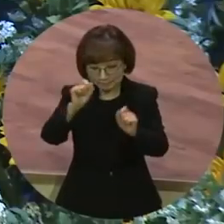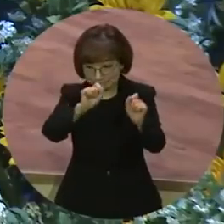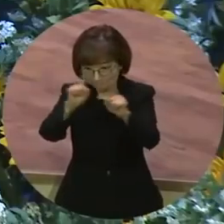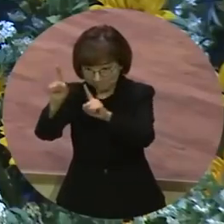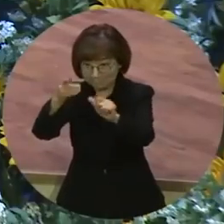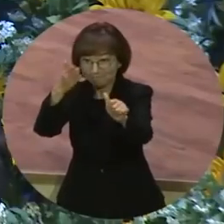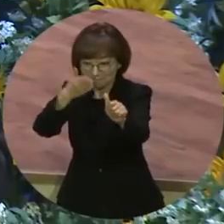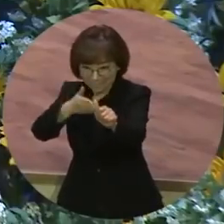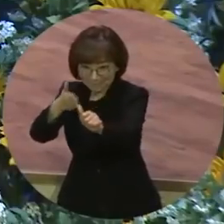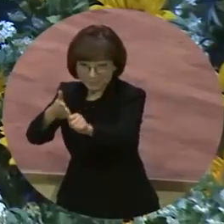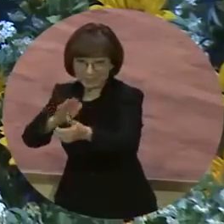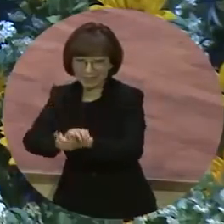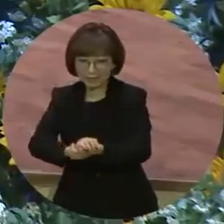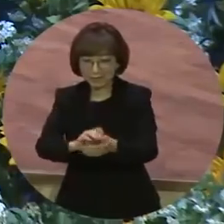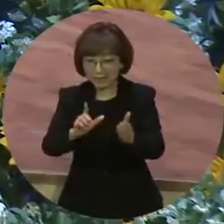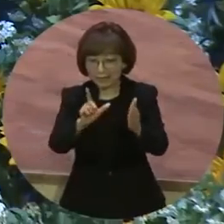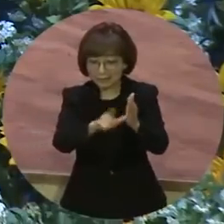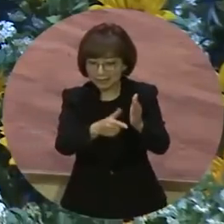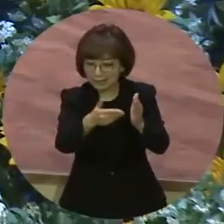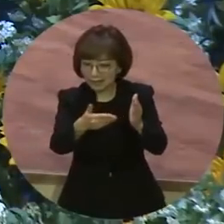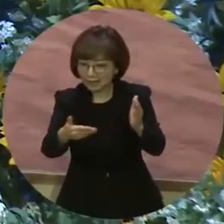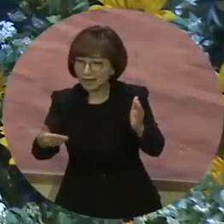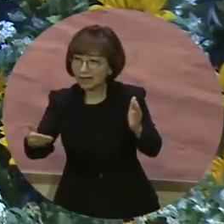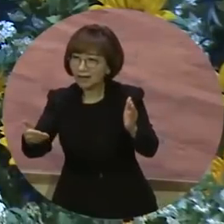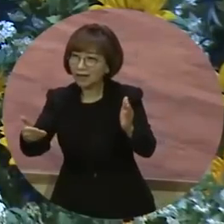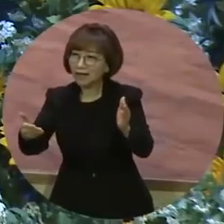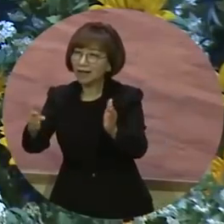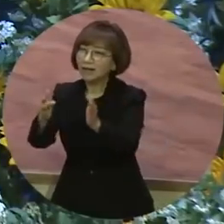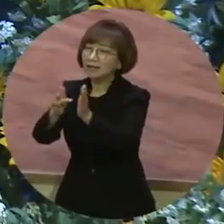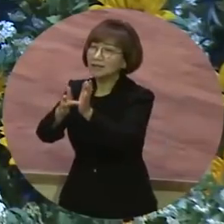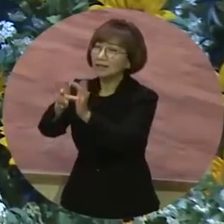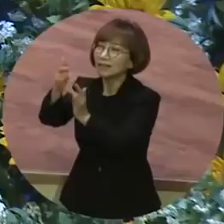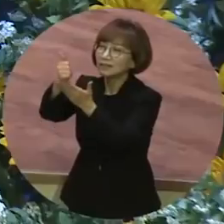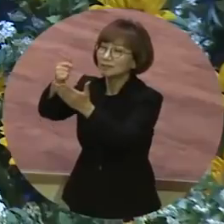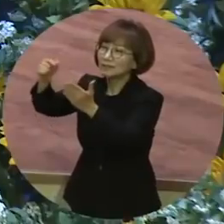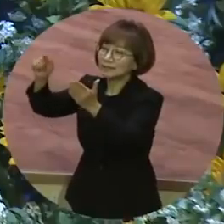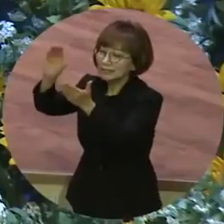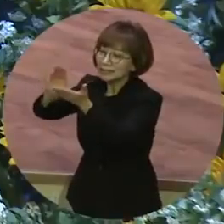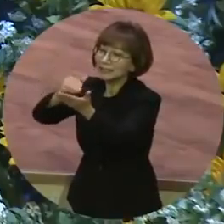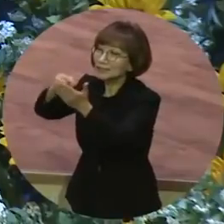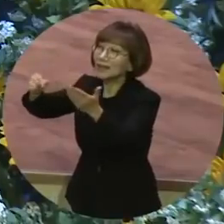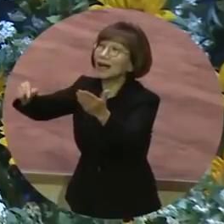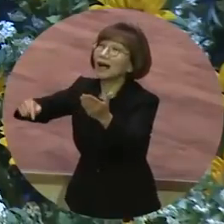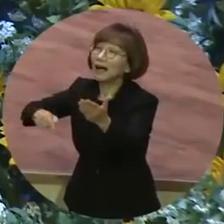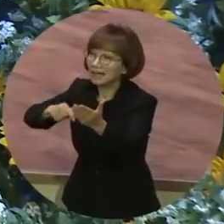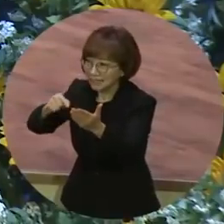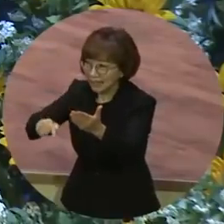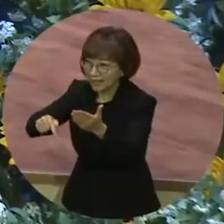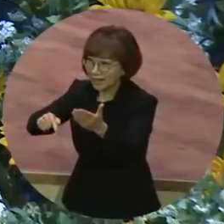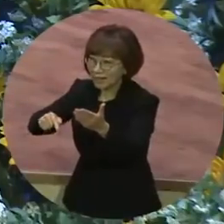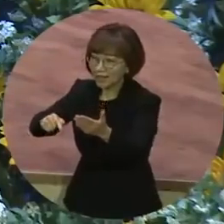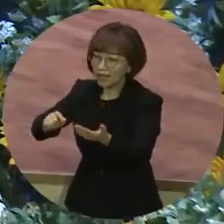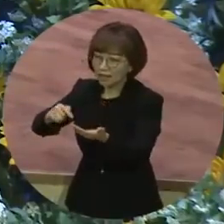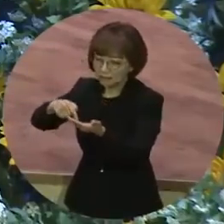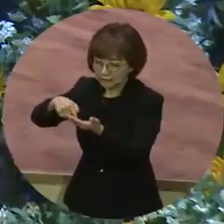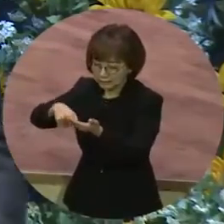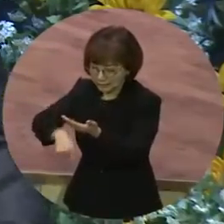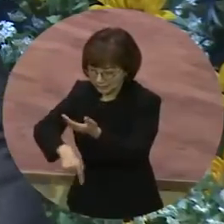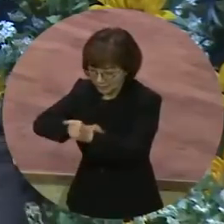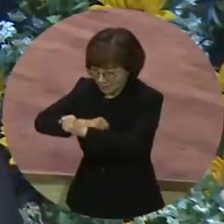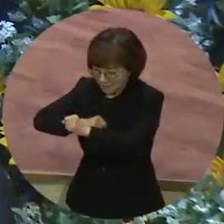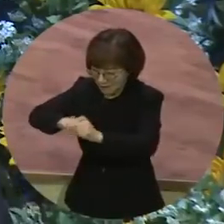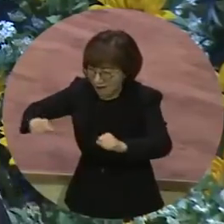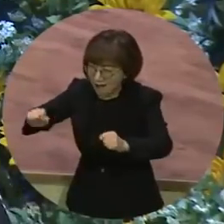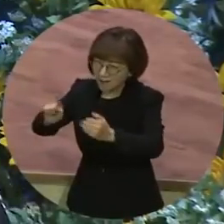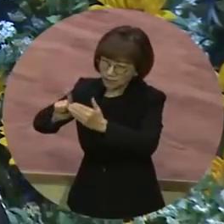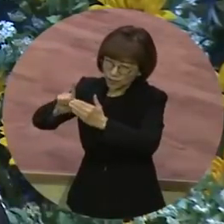시간이 흐를수록 예수 그리스도 안에 담겨져 있는 그 넓이와 깊이와 높이와